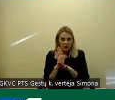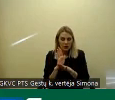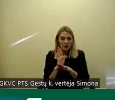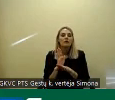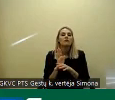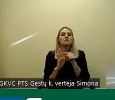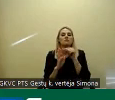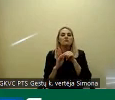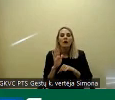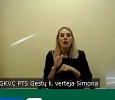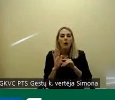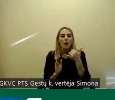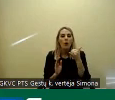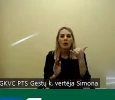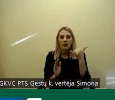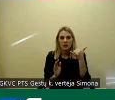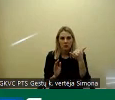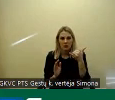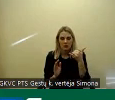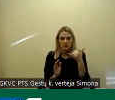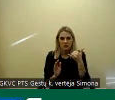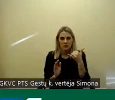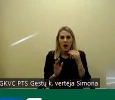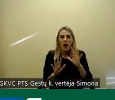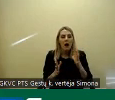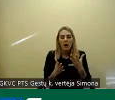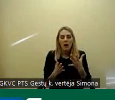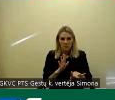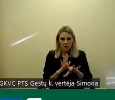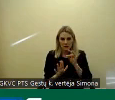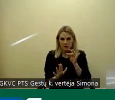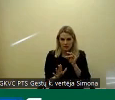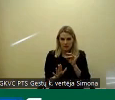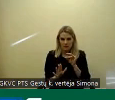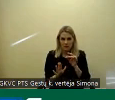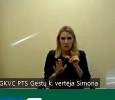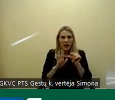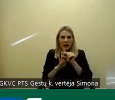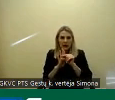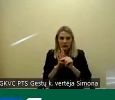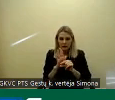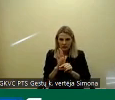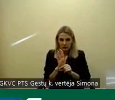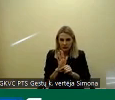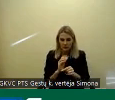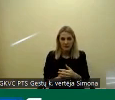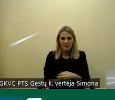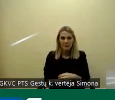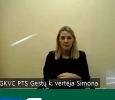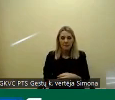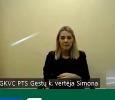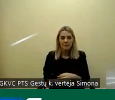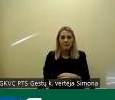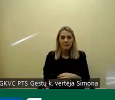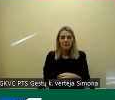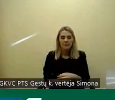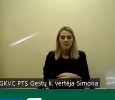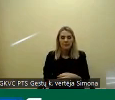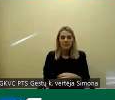kokybės kriterijus pagal tai, kaip mes jį pasirenkam, ir tie kokybės kriterijai